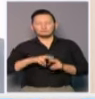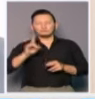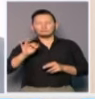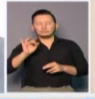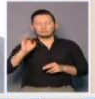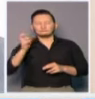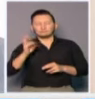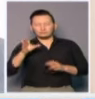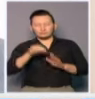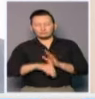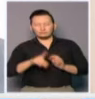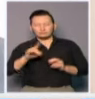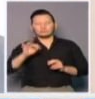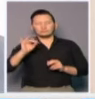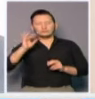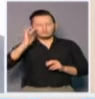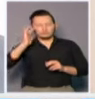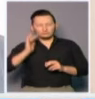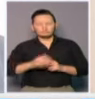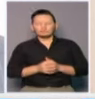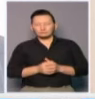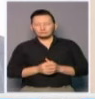Белоруссии, и Киргизии, и